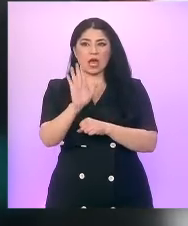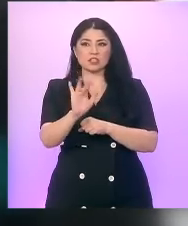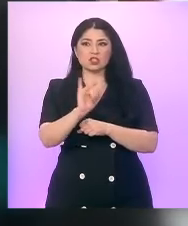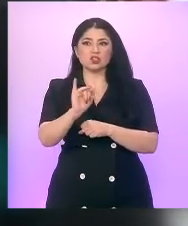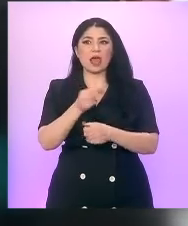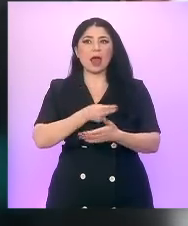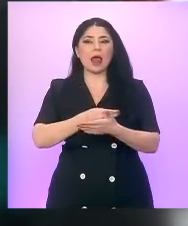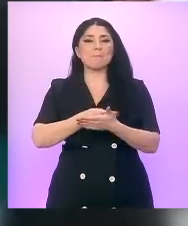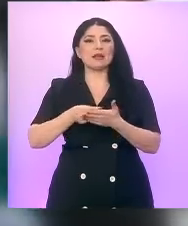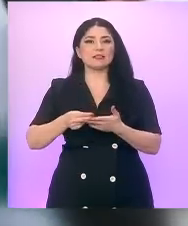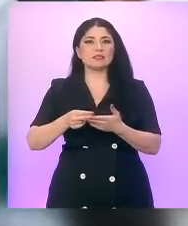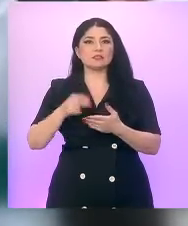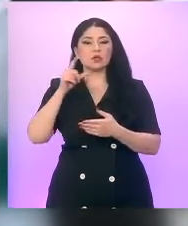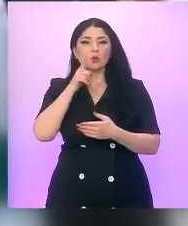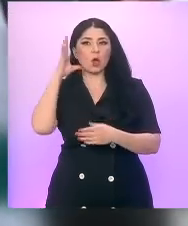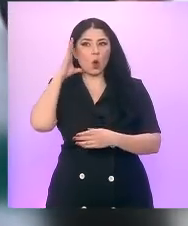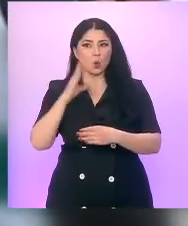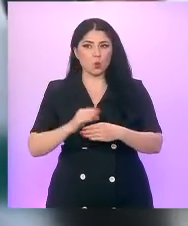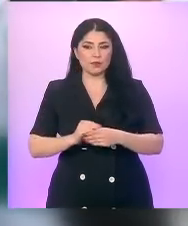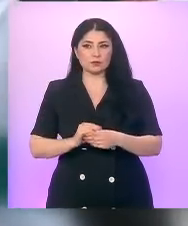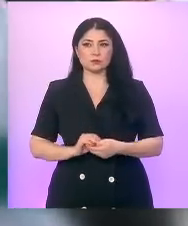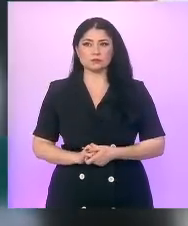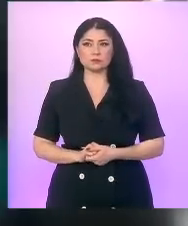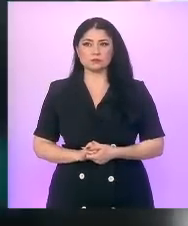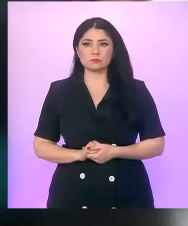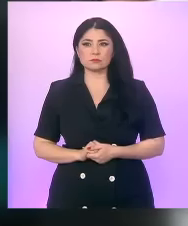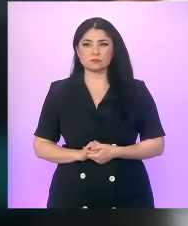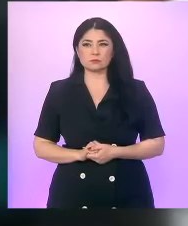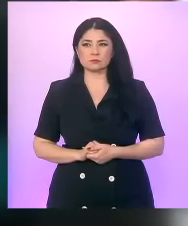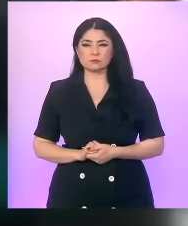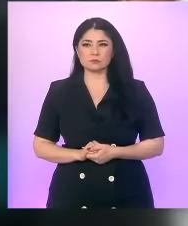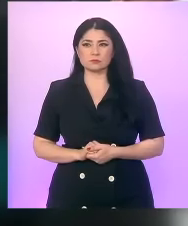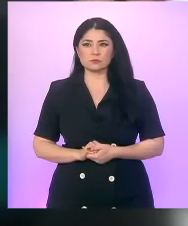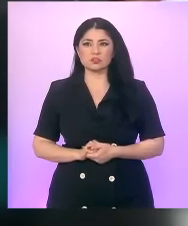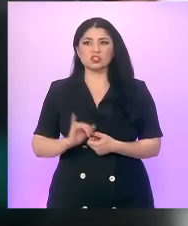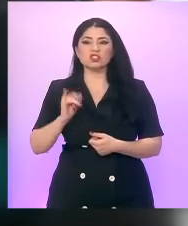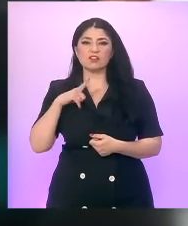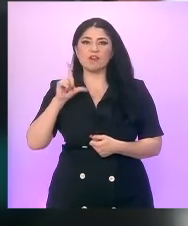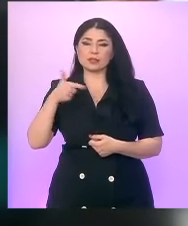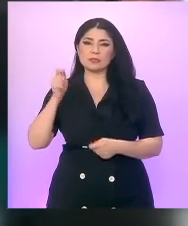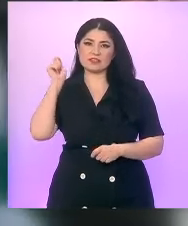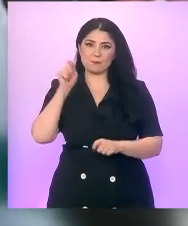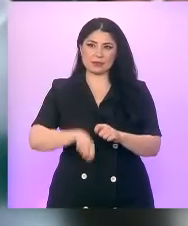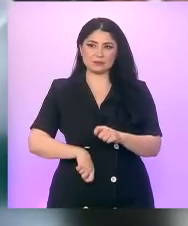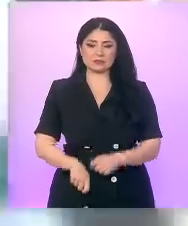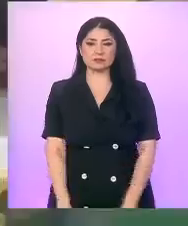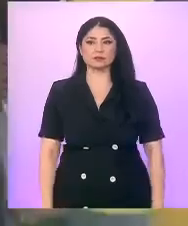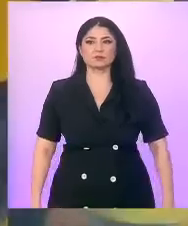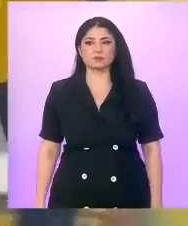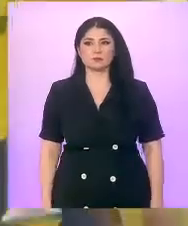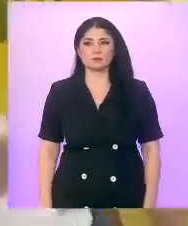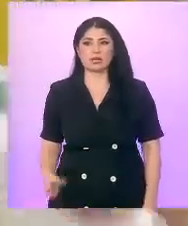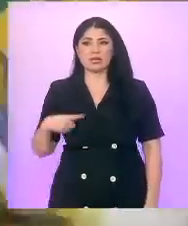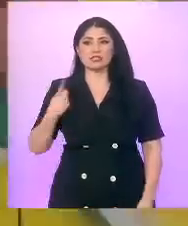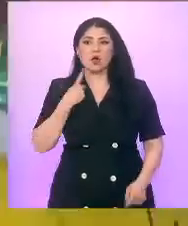os ônibus, quem pagava estadia, quem pagava churrasco todo dia e essa gente toda vai pagar.